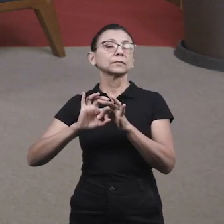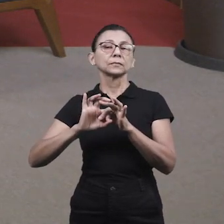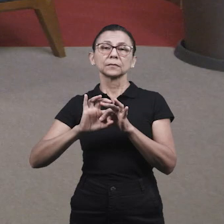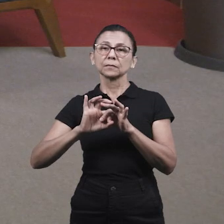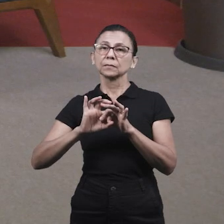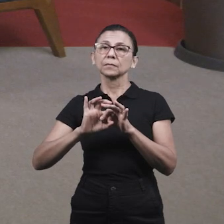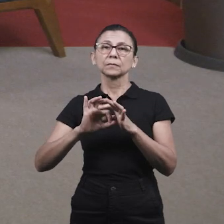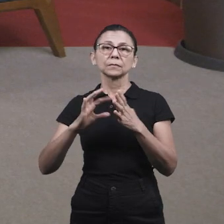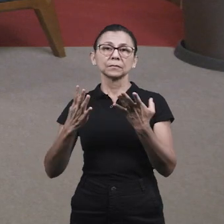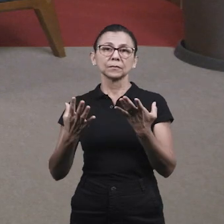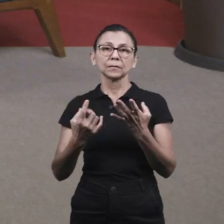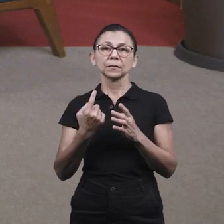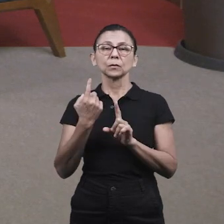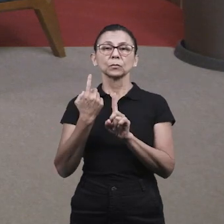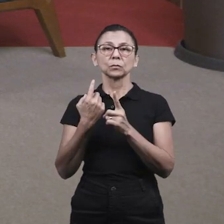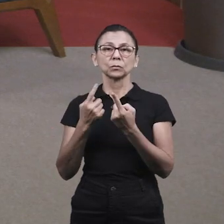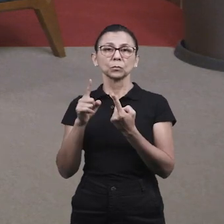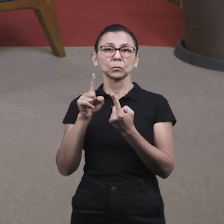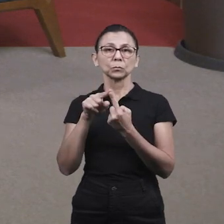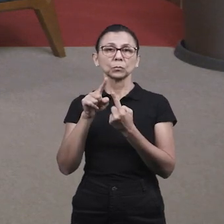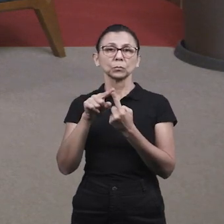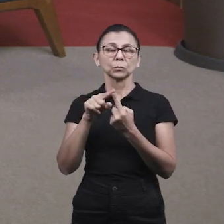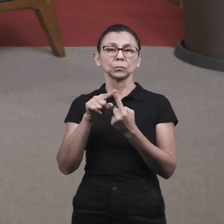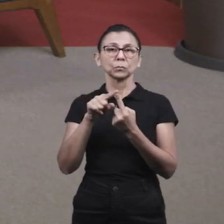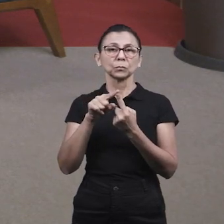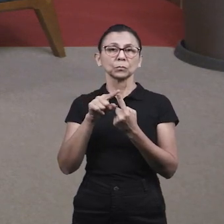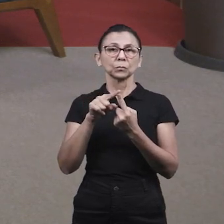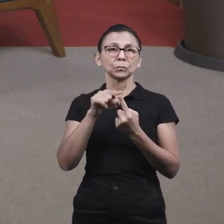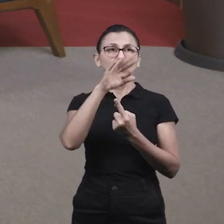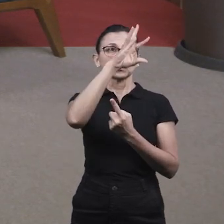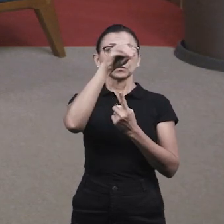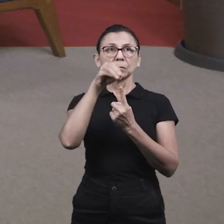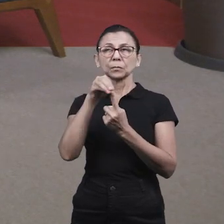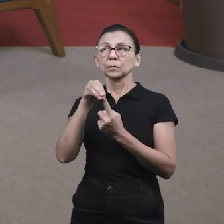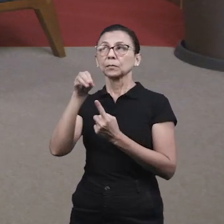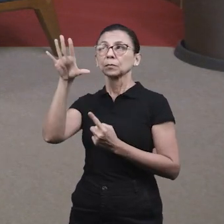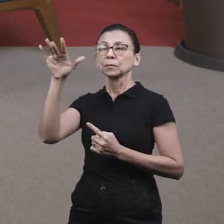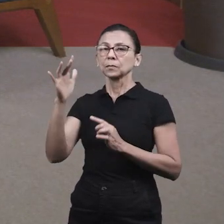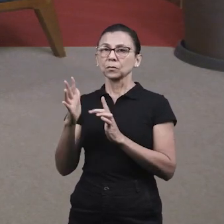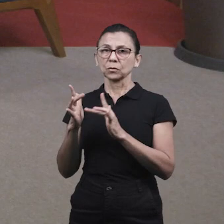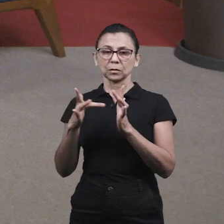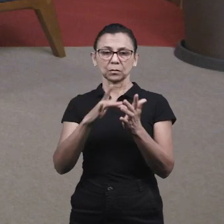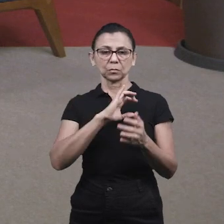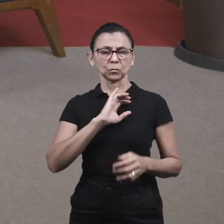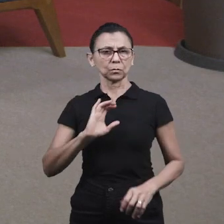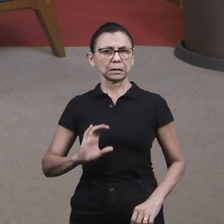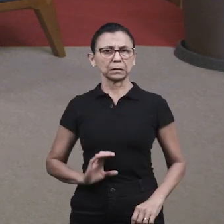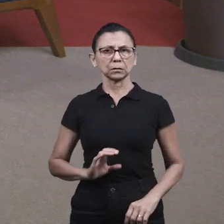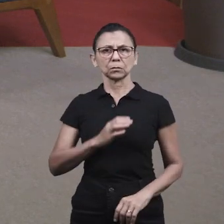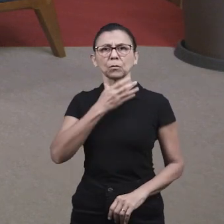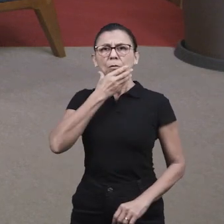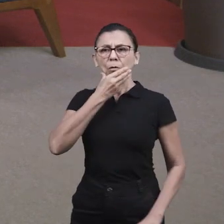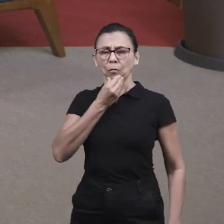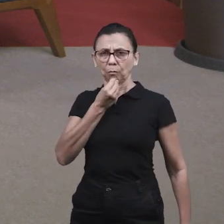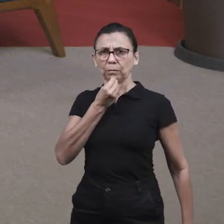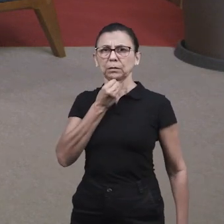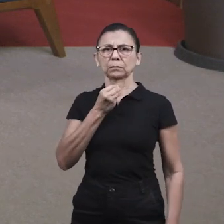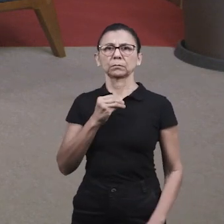seul médiateur, c'est dans la Bible sacrée. Il y a un seul médiateur entre Dieu et les